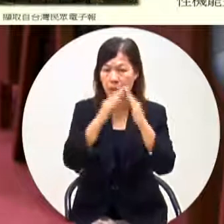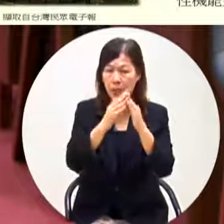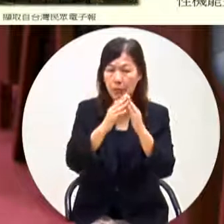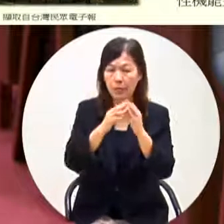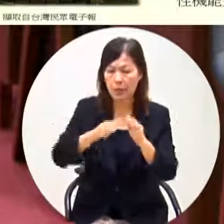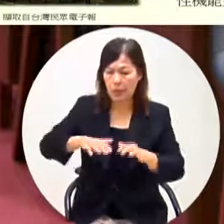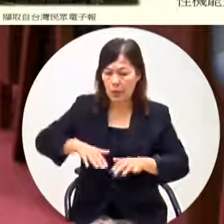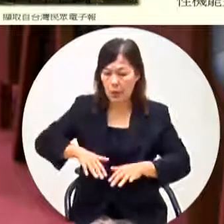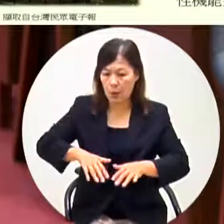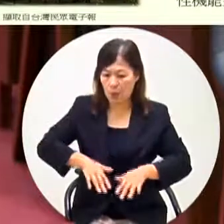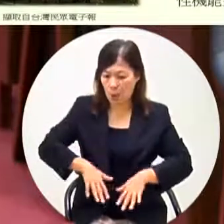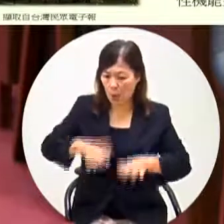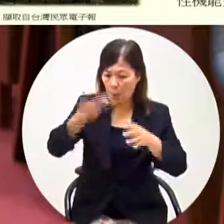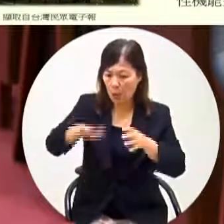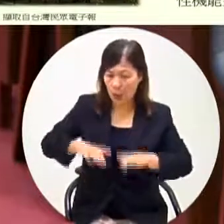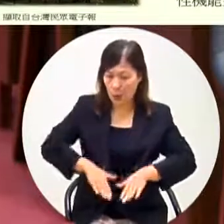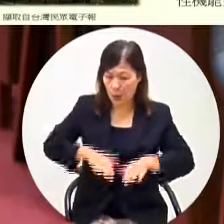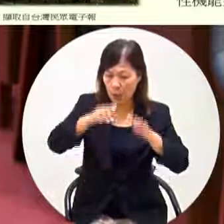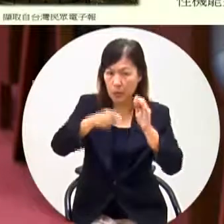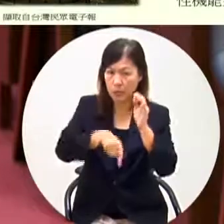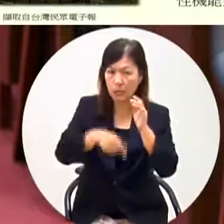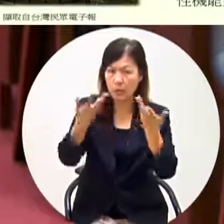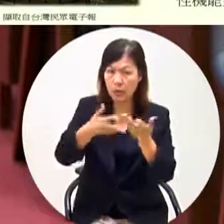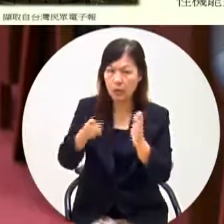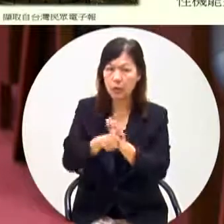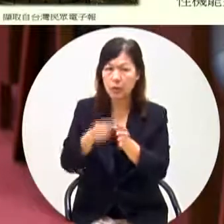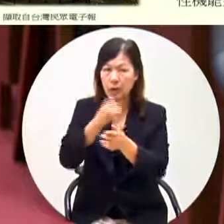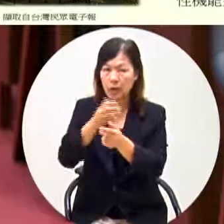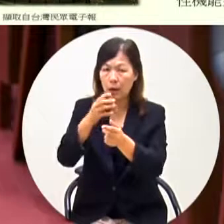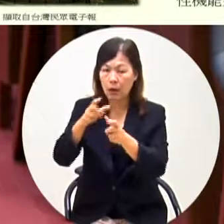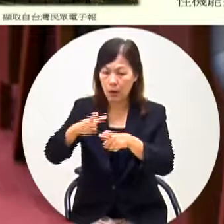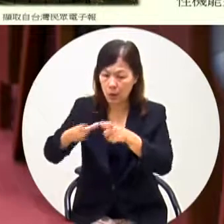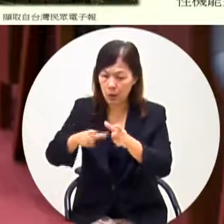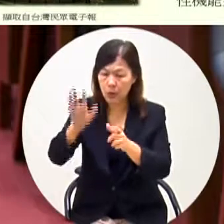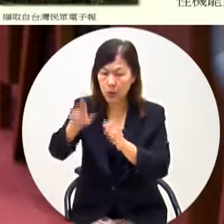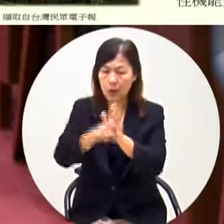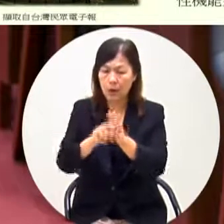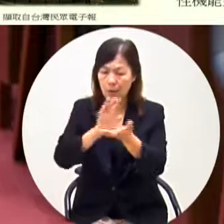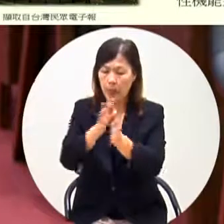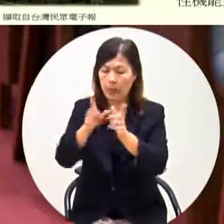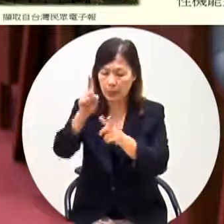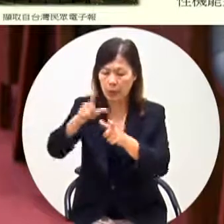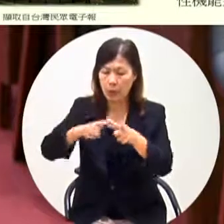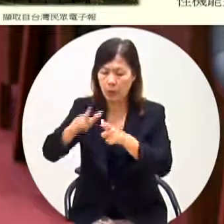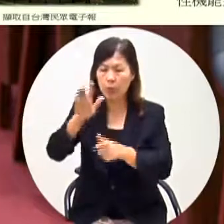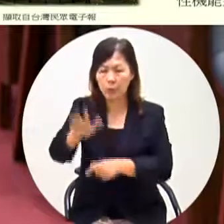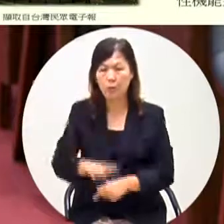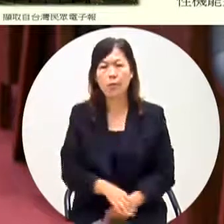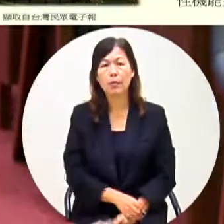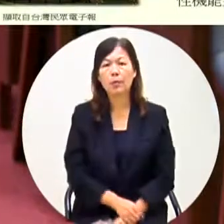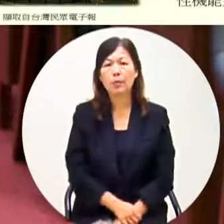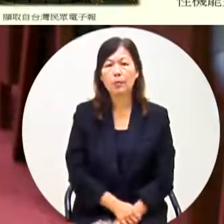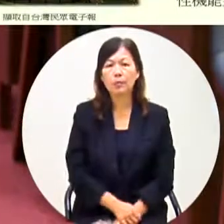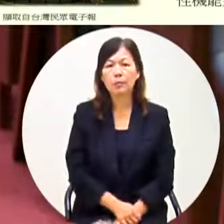志宏这个部分做一个公园，做一个清水公园。当时还